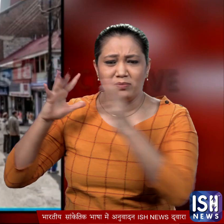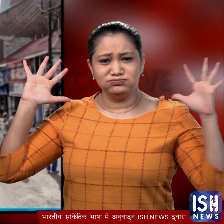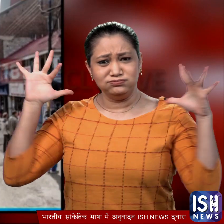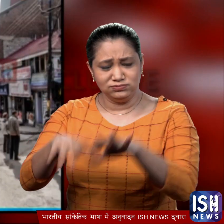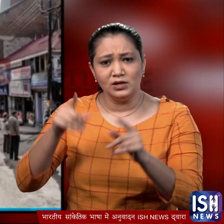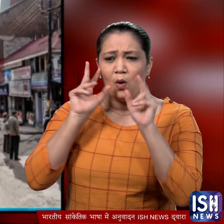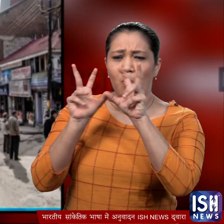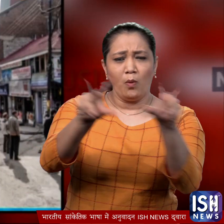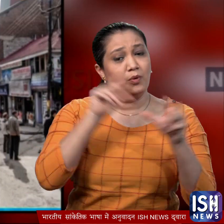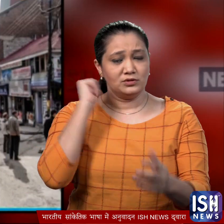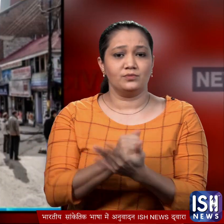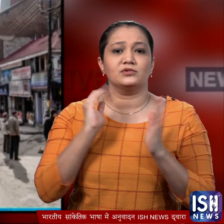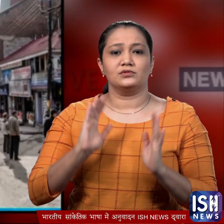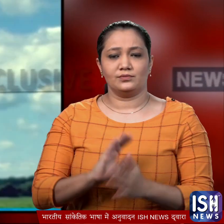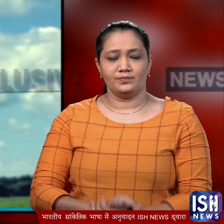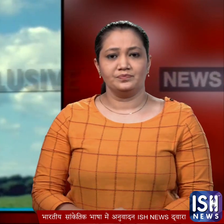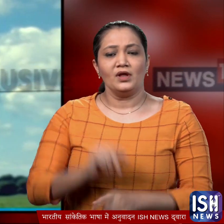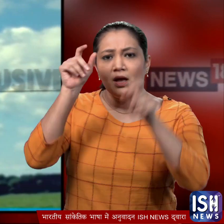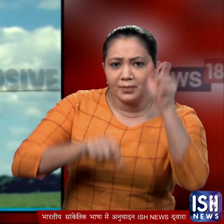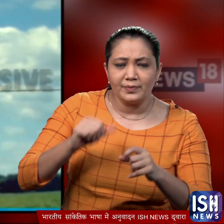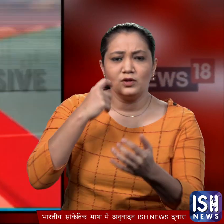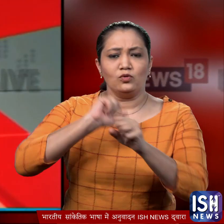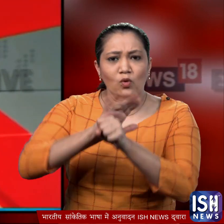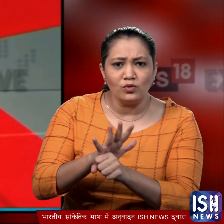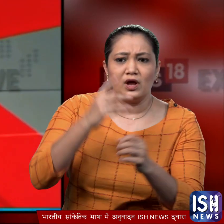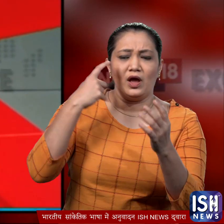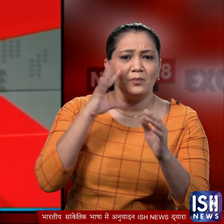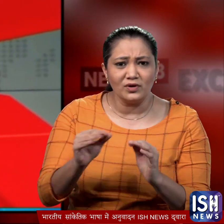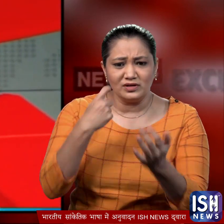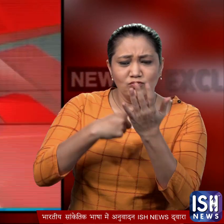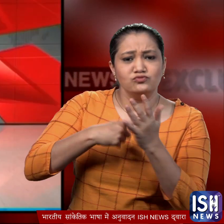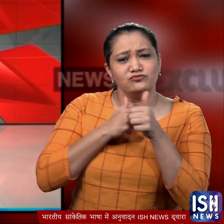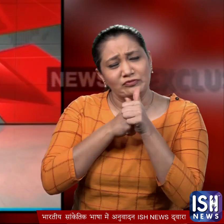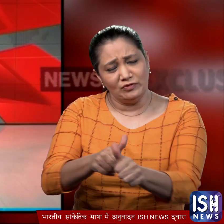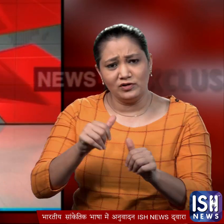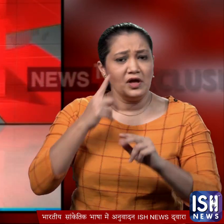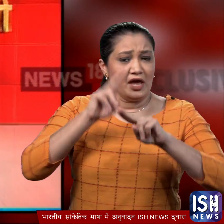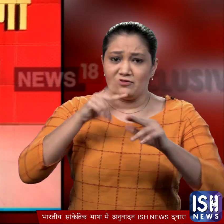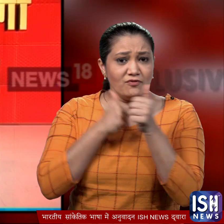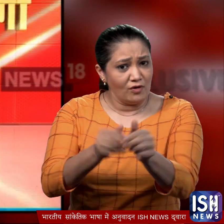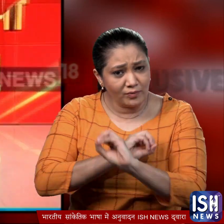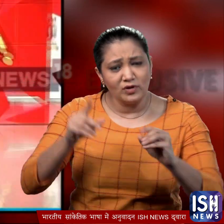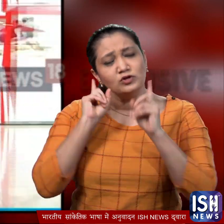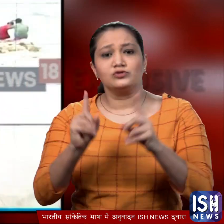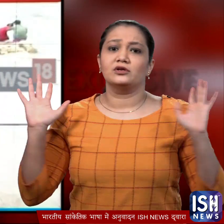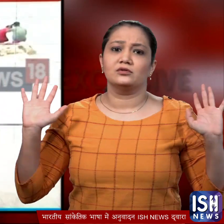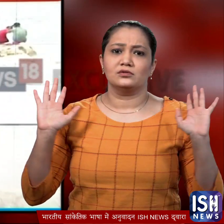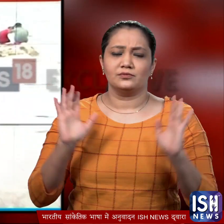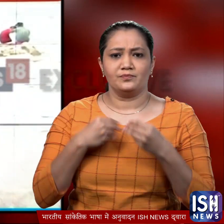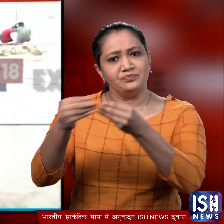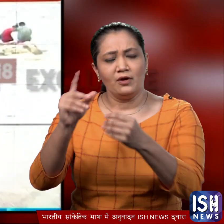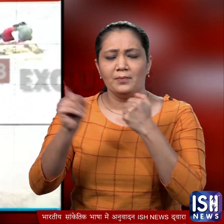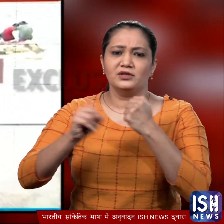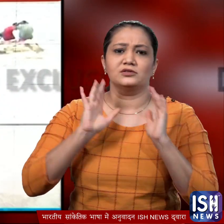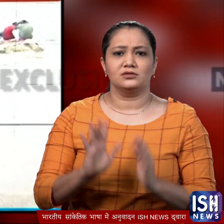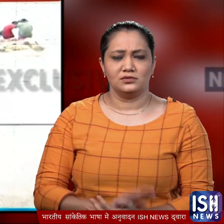पर कड़ी नजर रखने को कहा, ताकि लोग कोरोना से जुड़ी जरूरी बातों को माने और जो नहीं मानते उन पर सख्ती की जाए।